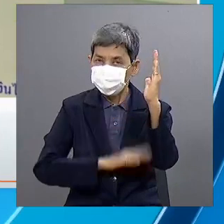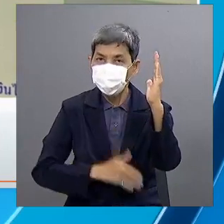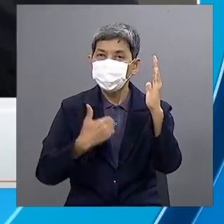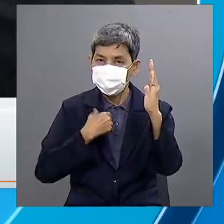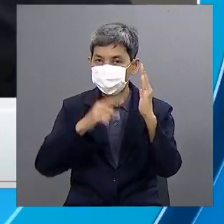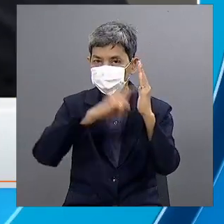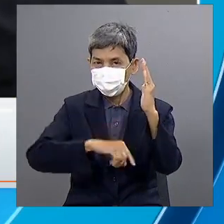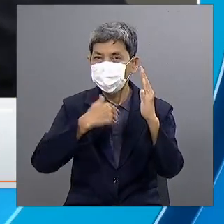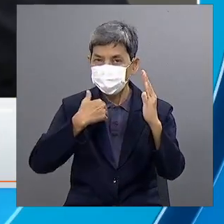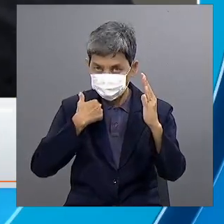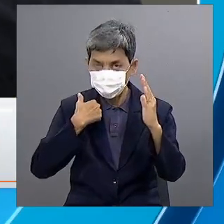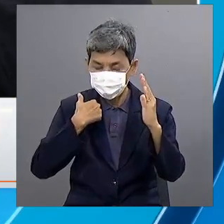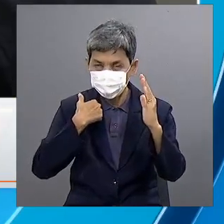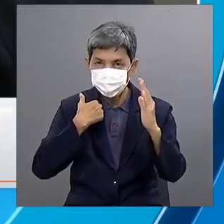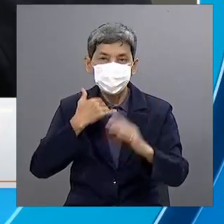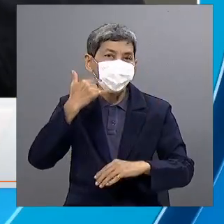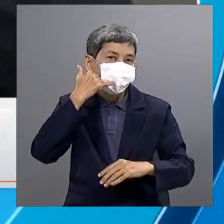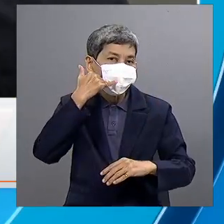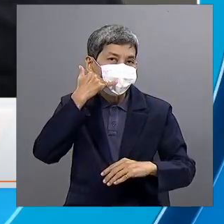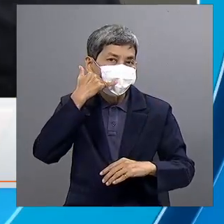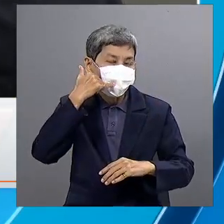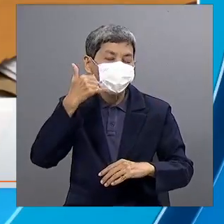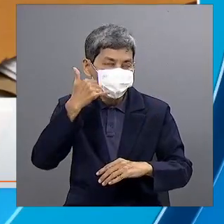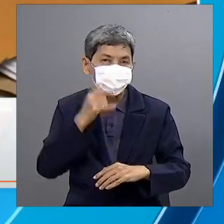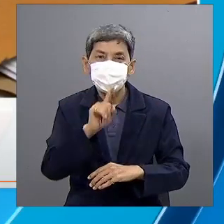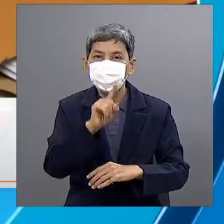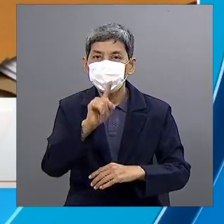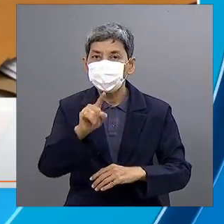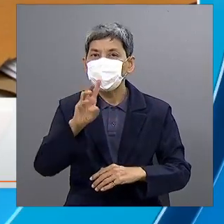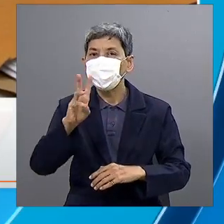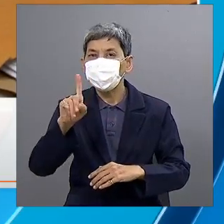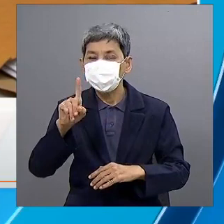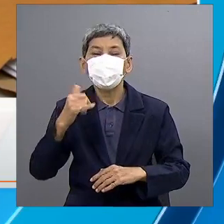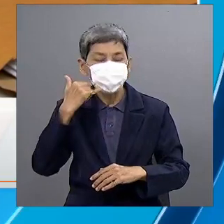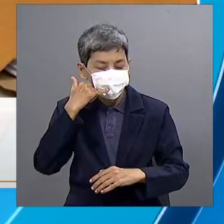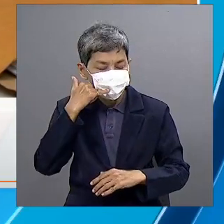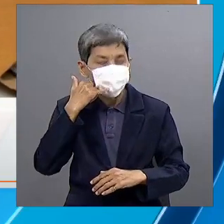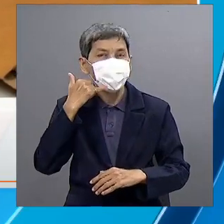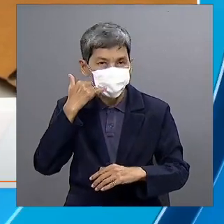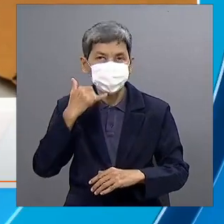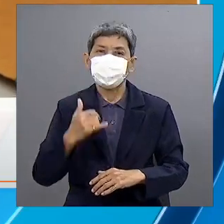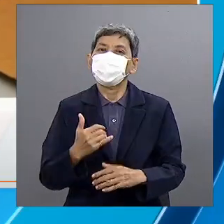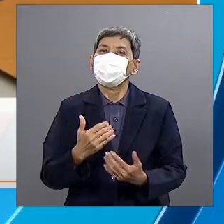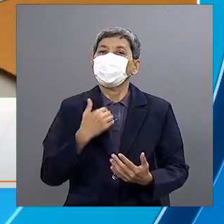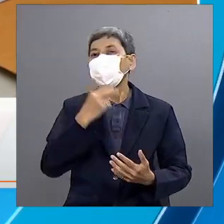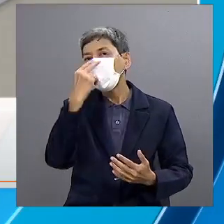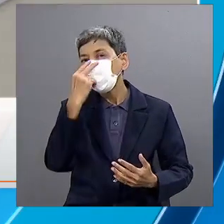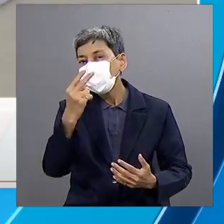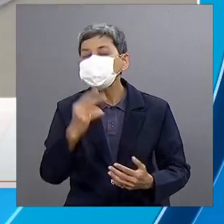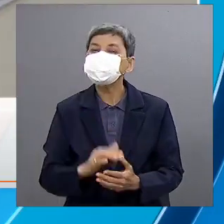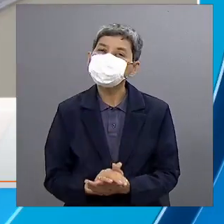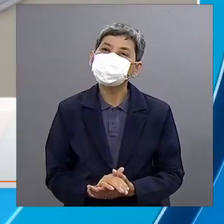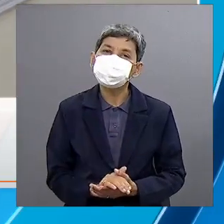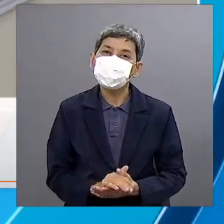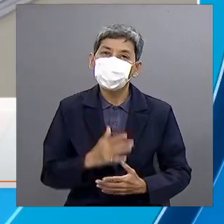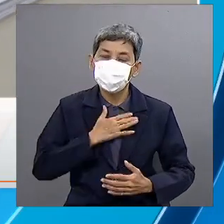แล้วก็โทรคอลเซ็นเตอร์ก็ได้นะคะ1161 ครับ อันนี้ก็เพื่อเช็คนะคะแต่ยังไงอย่างที่เรียนให้ทราบว่าภารกิจห